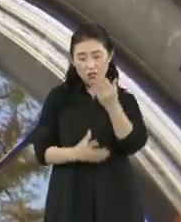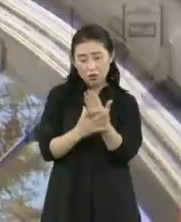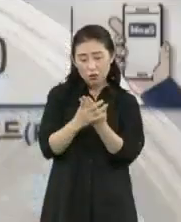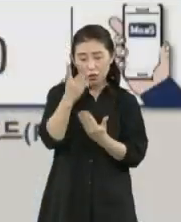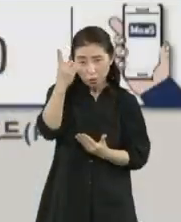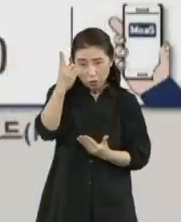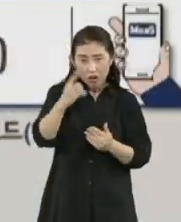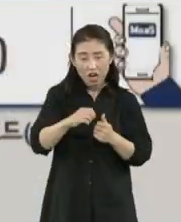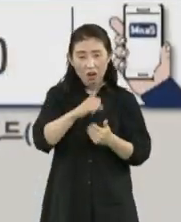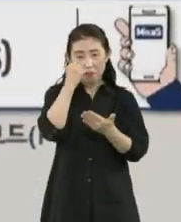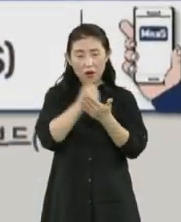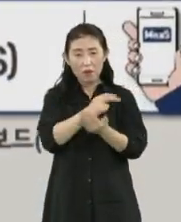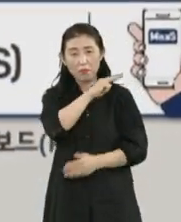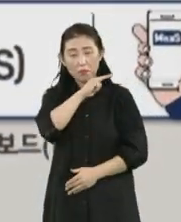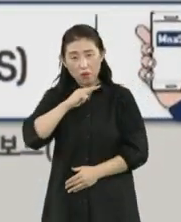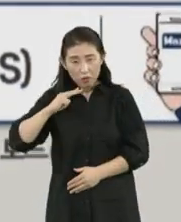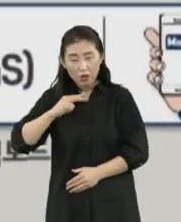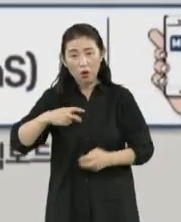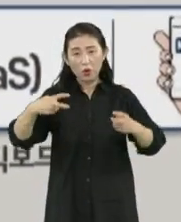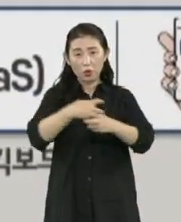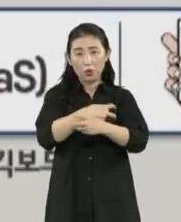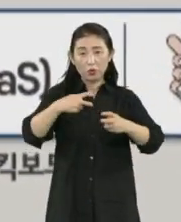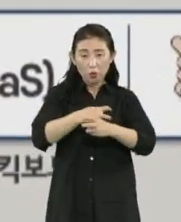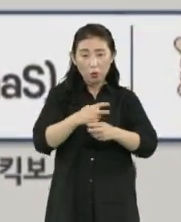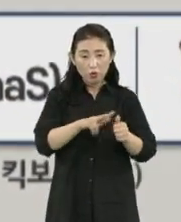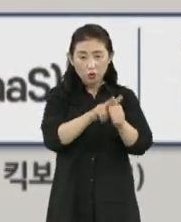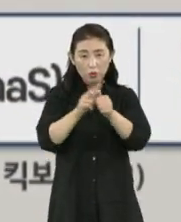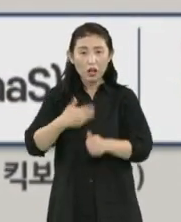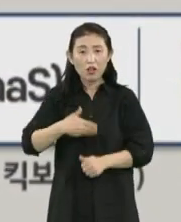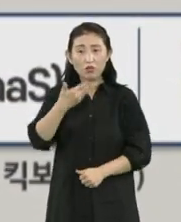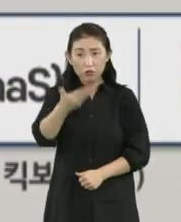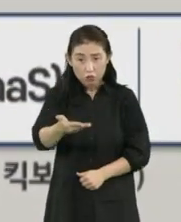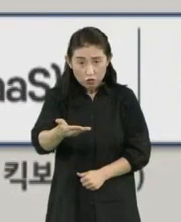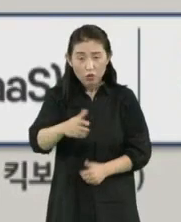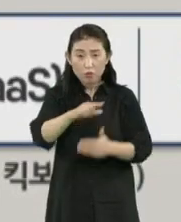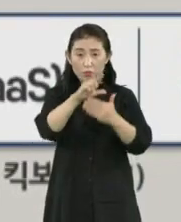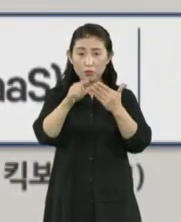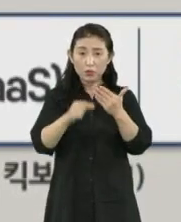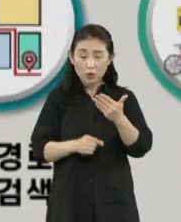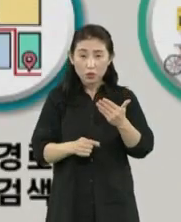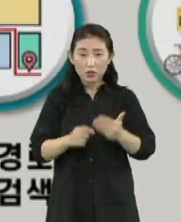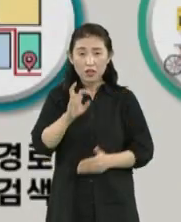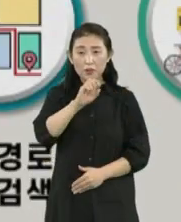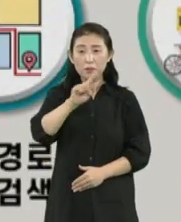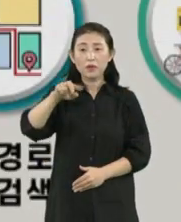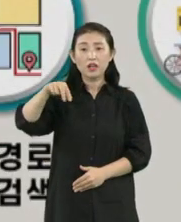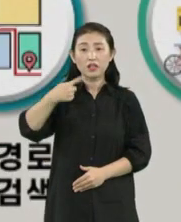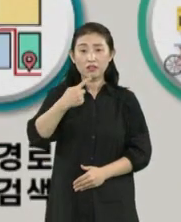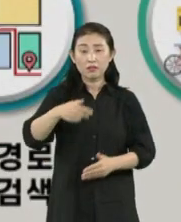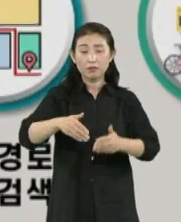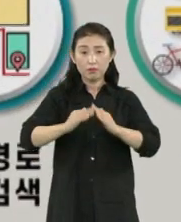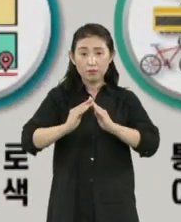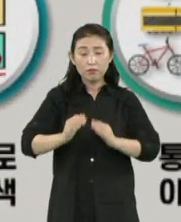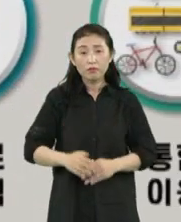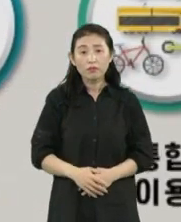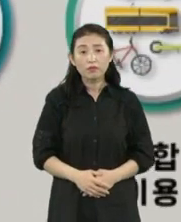통합해 최적의 경로와 수단을 안내하는 대전형 통합교통서비스 마스를